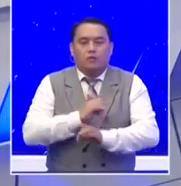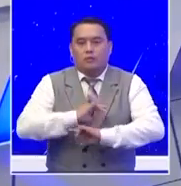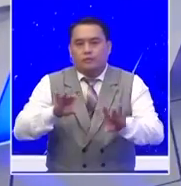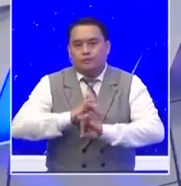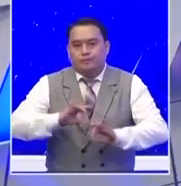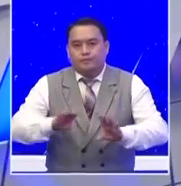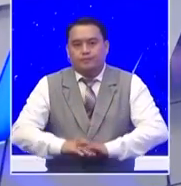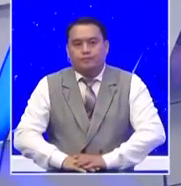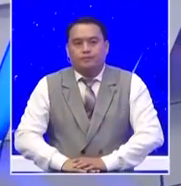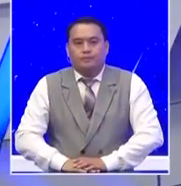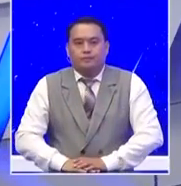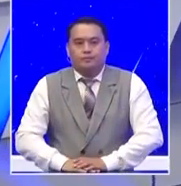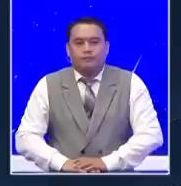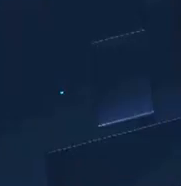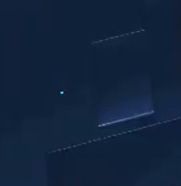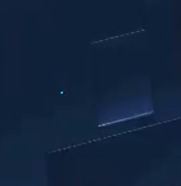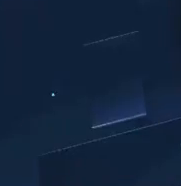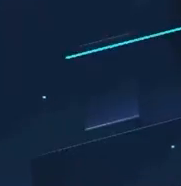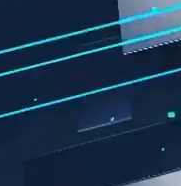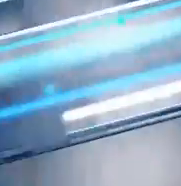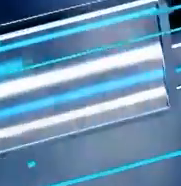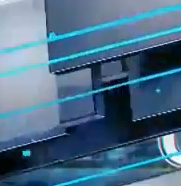коротко о самом главном.